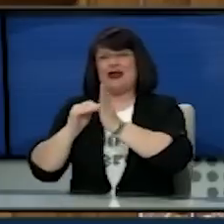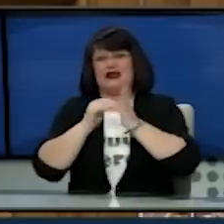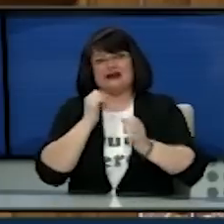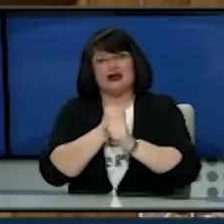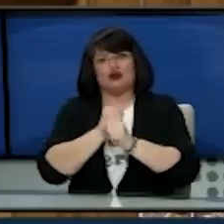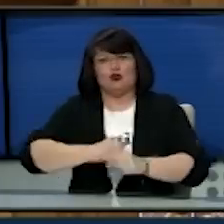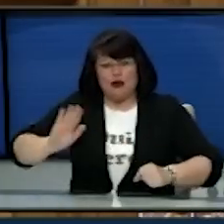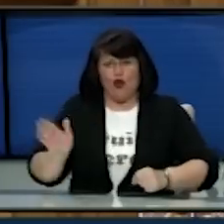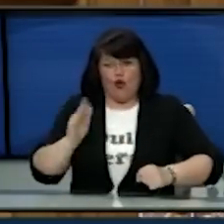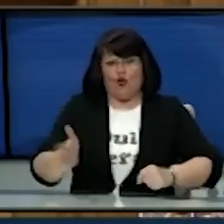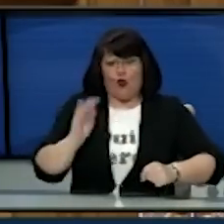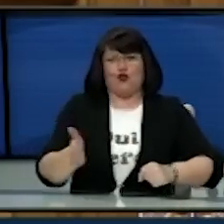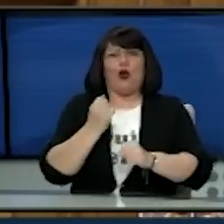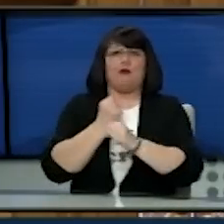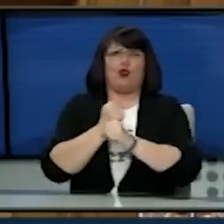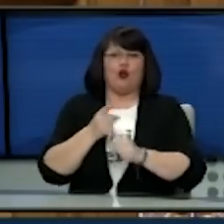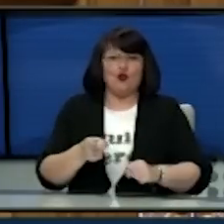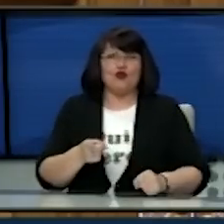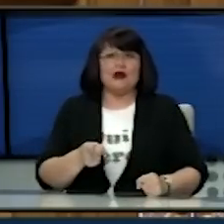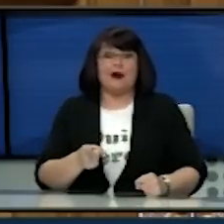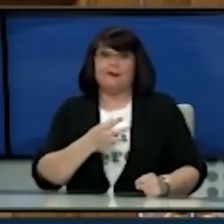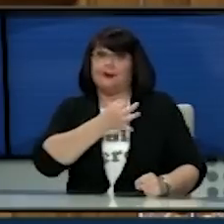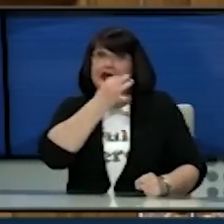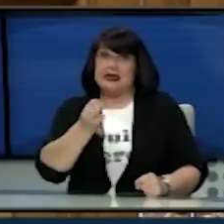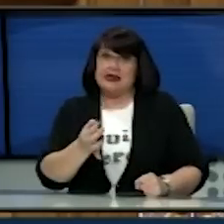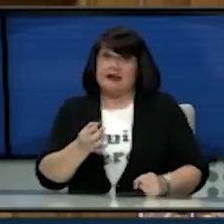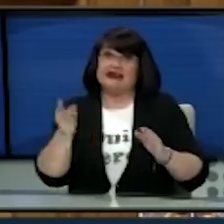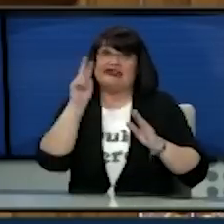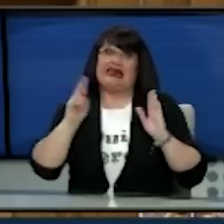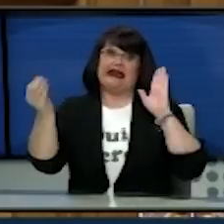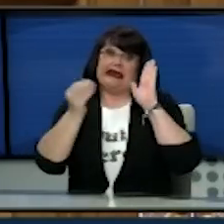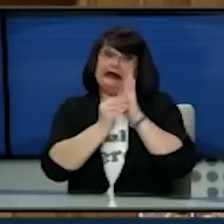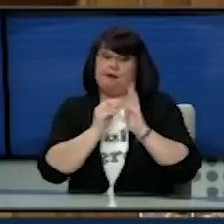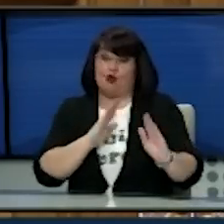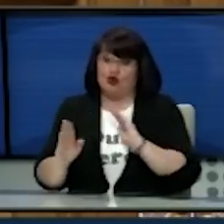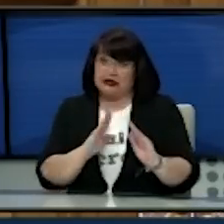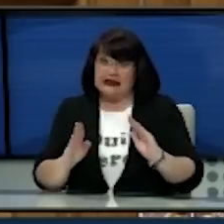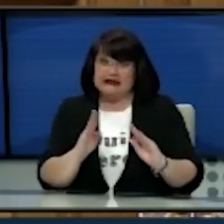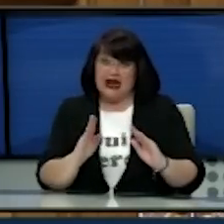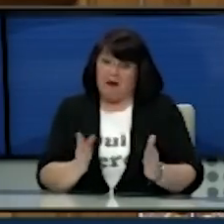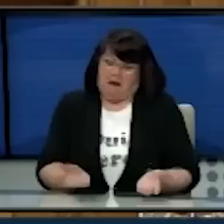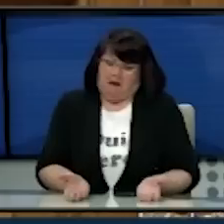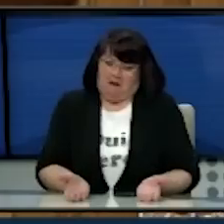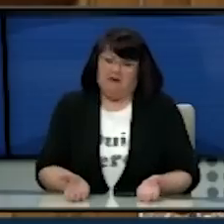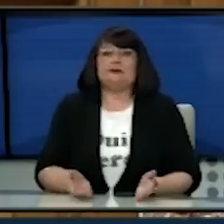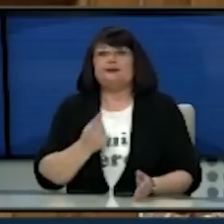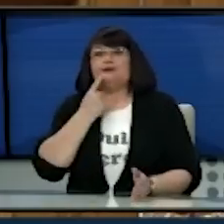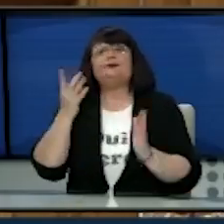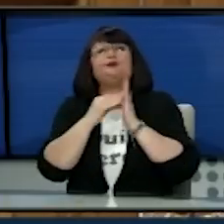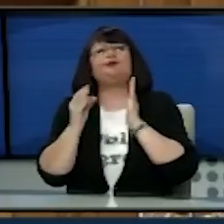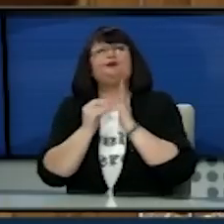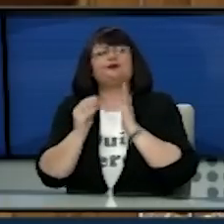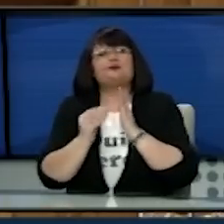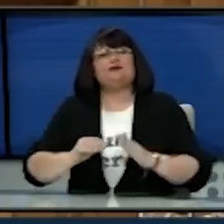εργαζόμενοι απολύθηκαν παρά τις υποτιθέμενες ρήτρες προστασίας. Πιο κραυγαλαία τα παραδείγματα